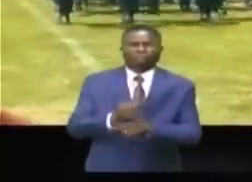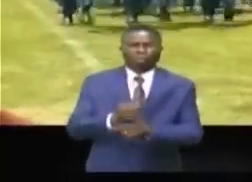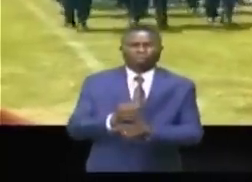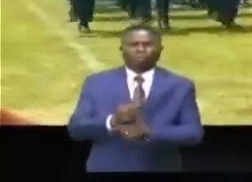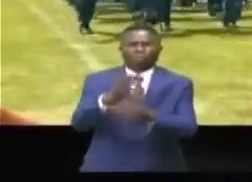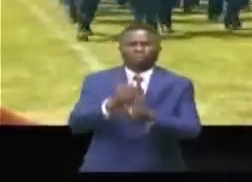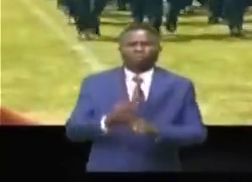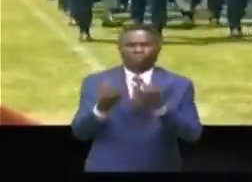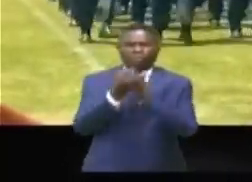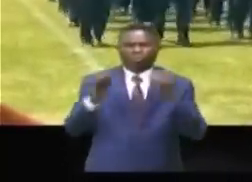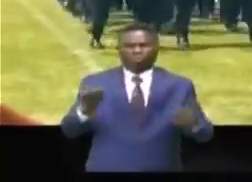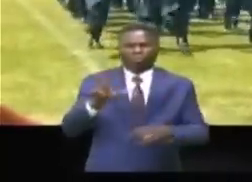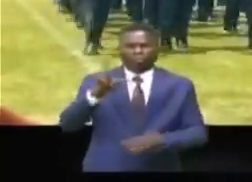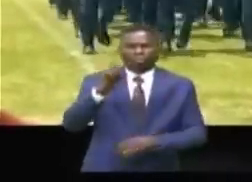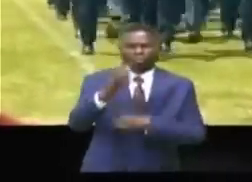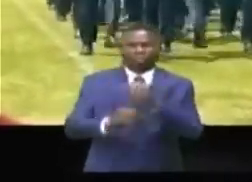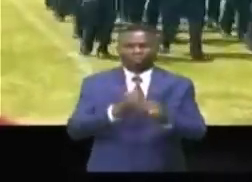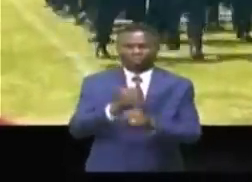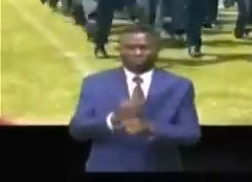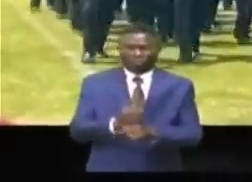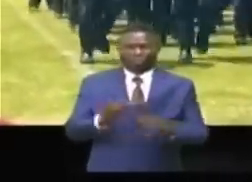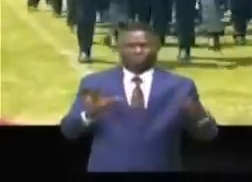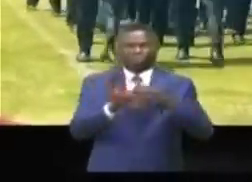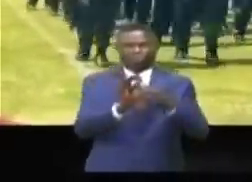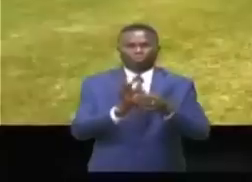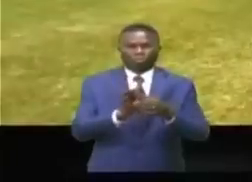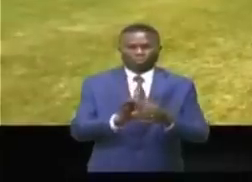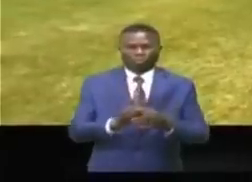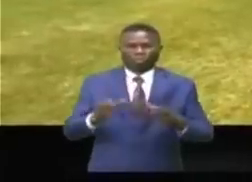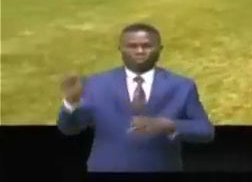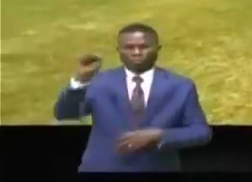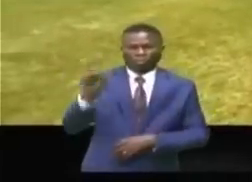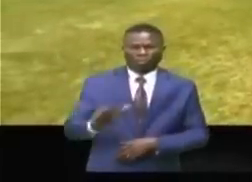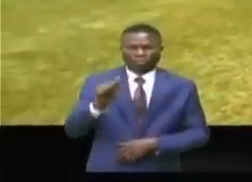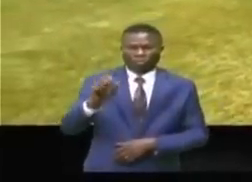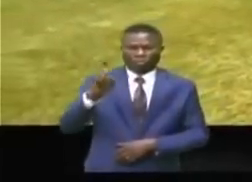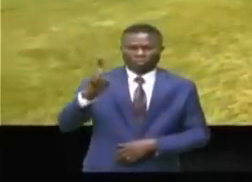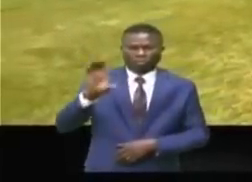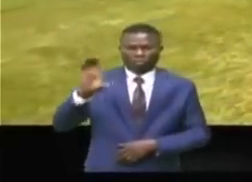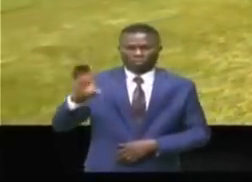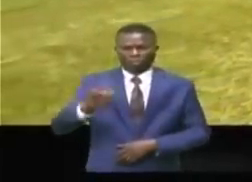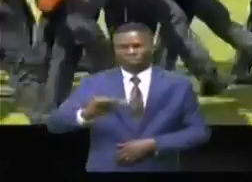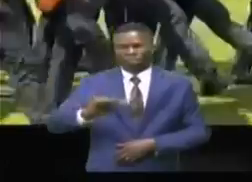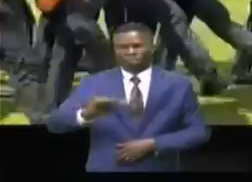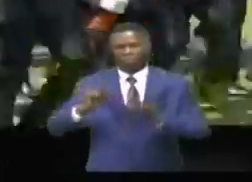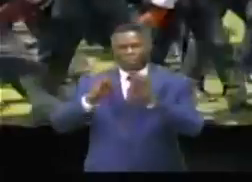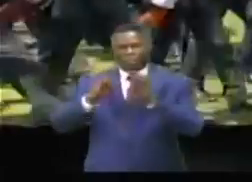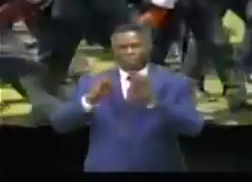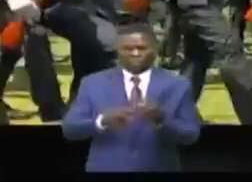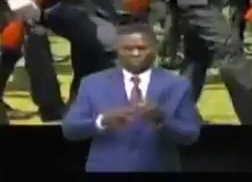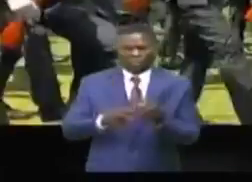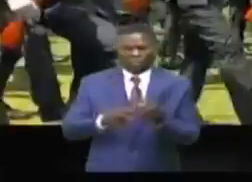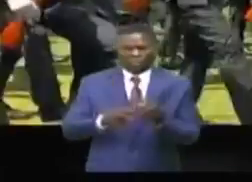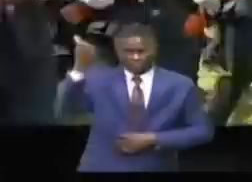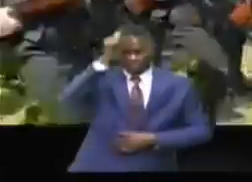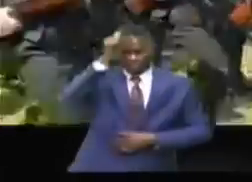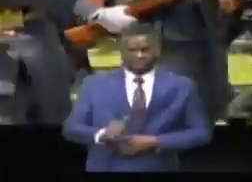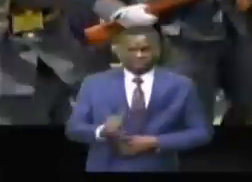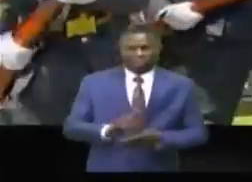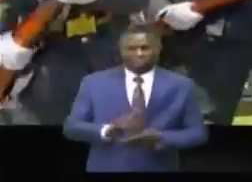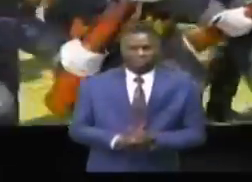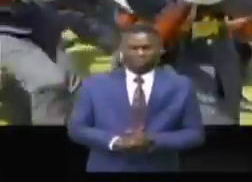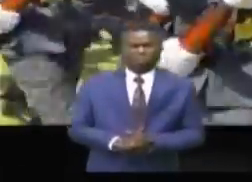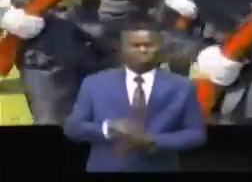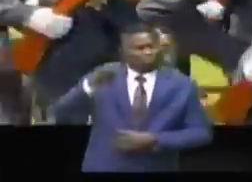du Congo, est membre avec la RDC de la SADC et des autres organisations régionales. Sous la présidence de Mzee Laurent